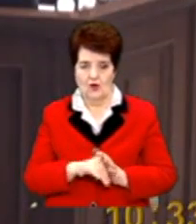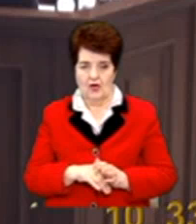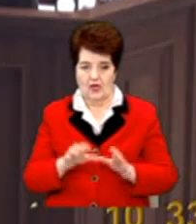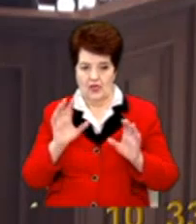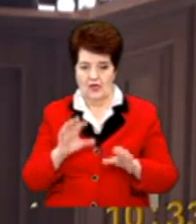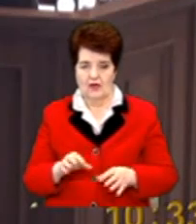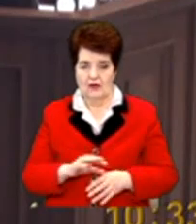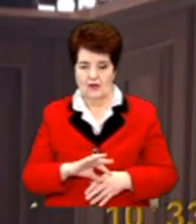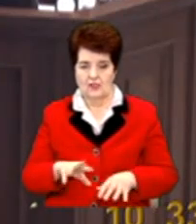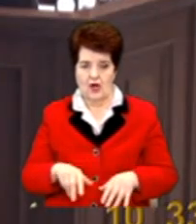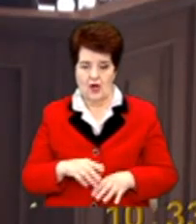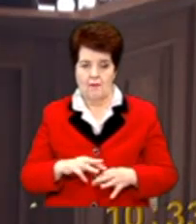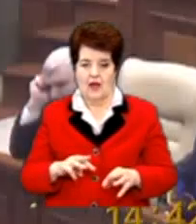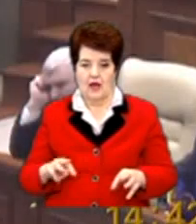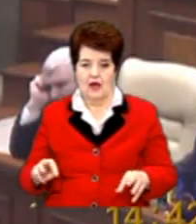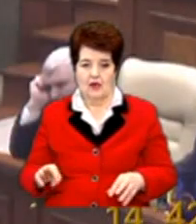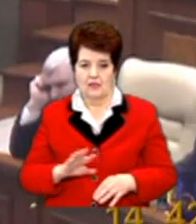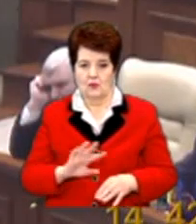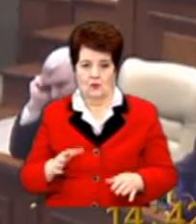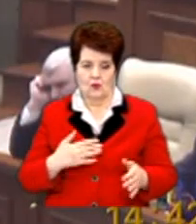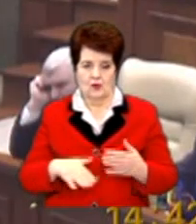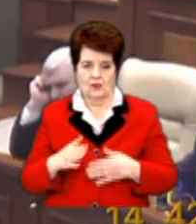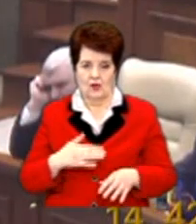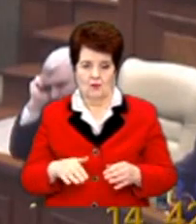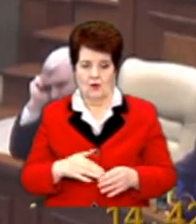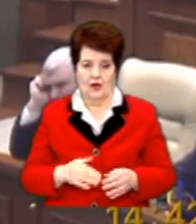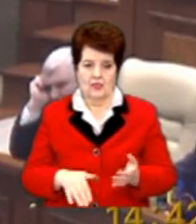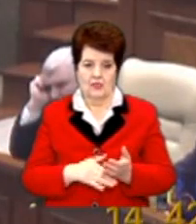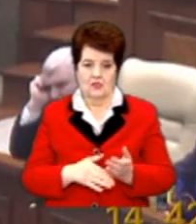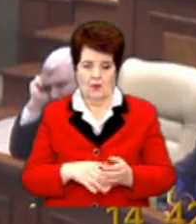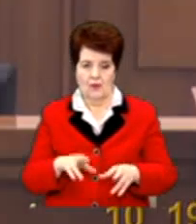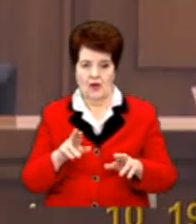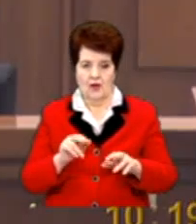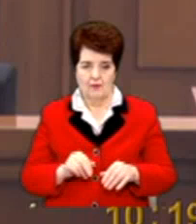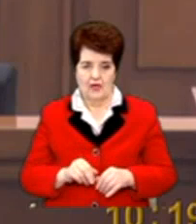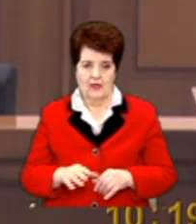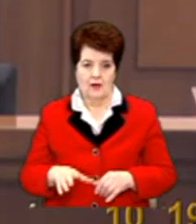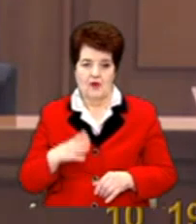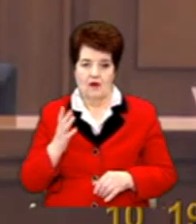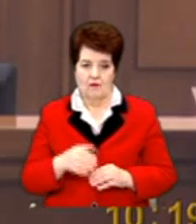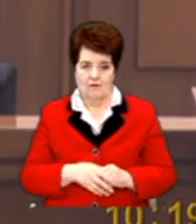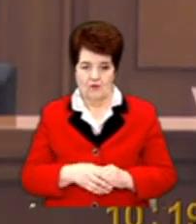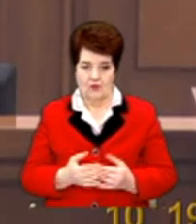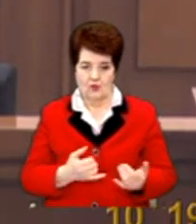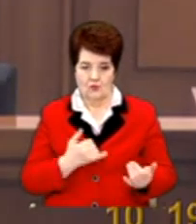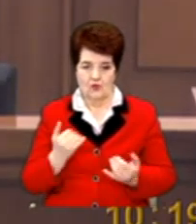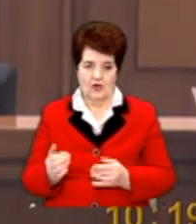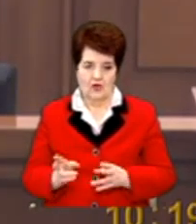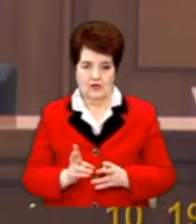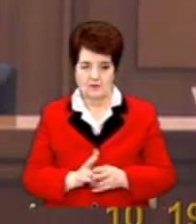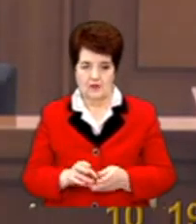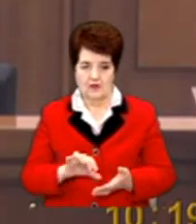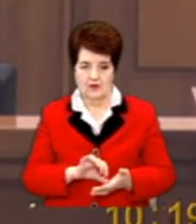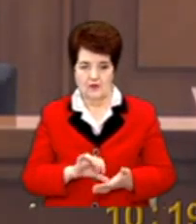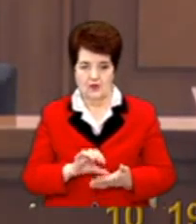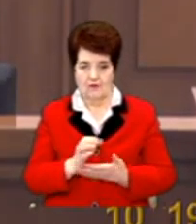legii miliardului. Propunerea însă nu s-a bucurat de sprijinul majorității parlamentare. Am avut onoarea să mă întâlnesc cu